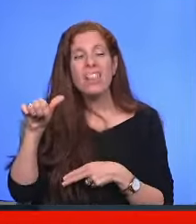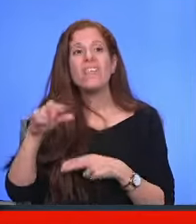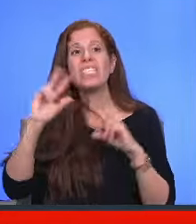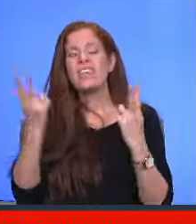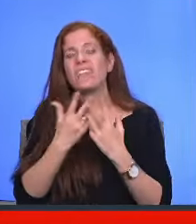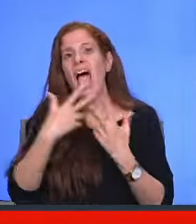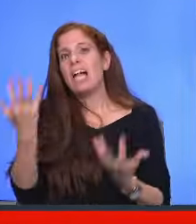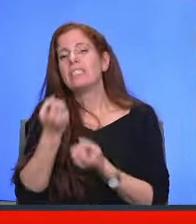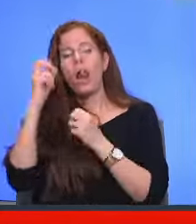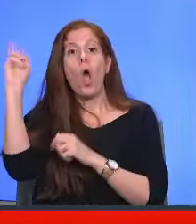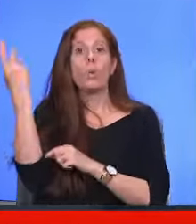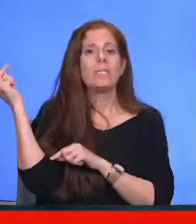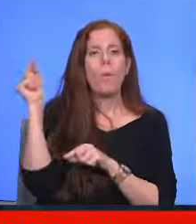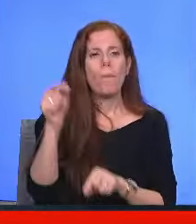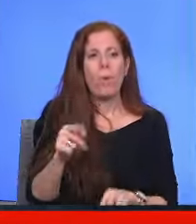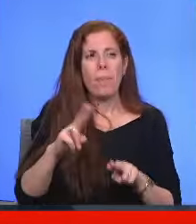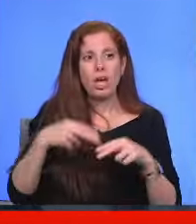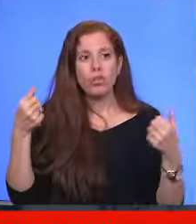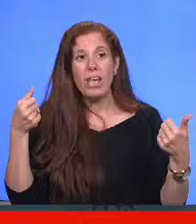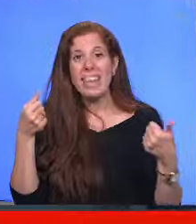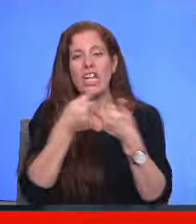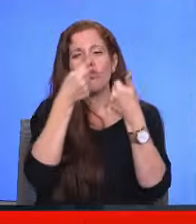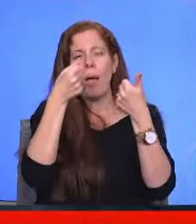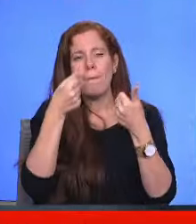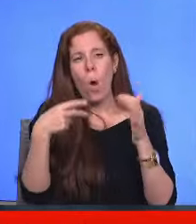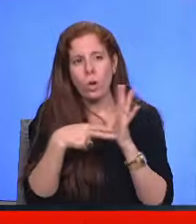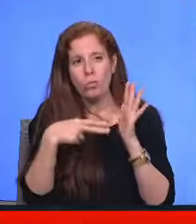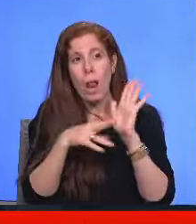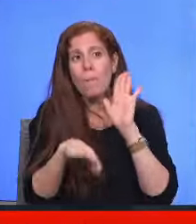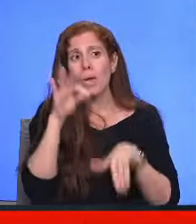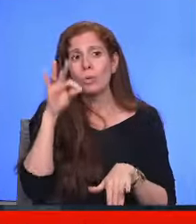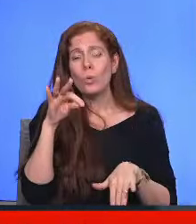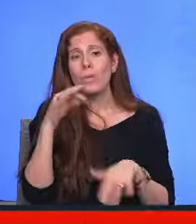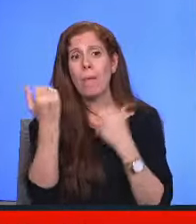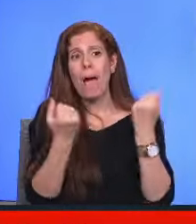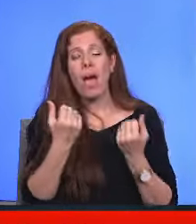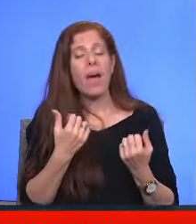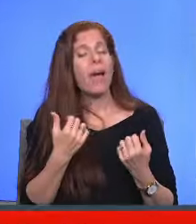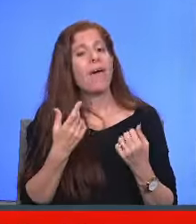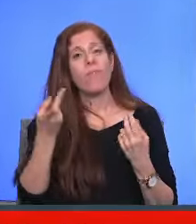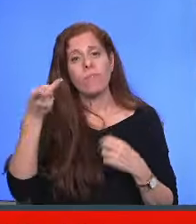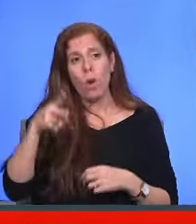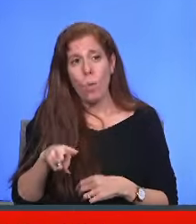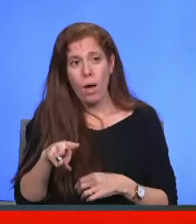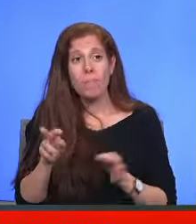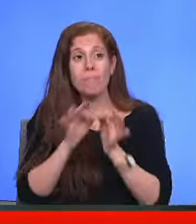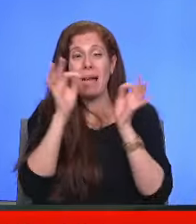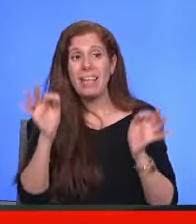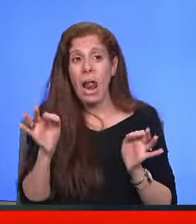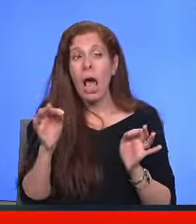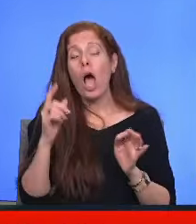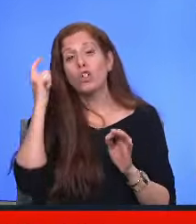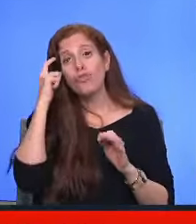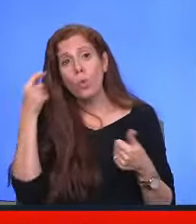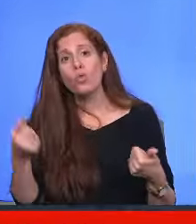למקום לאחר שהתנגשה בארון חשמל. הם מצאו אותה ברכב ללא רוח חיים. תחילה ניתן היה להעריך